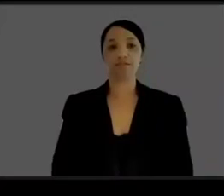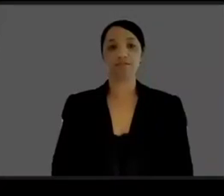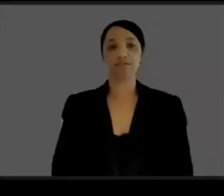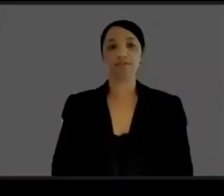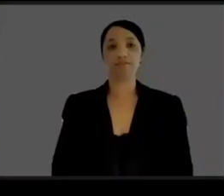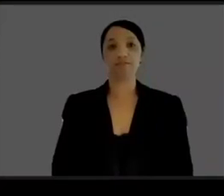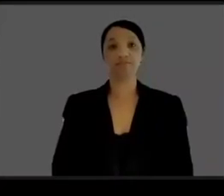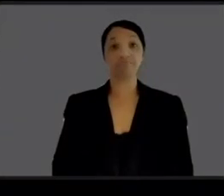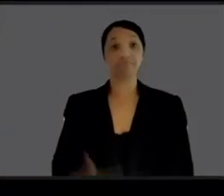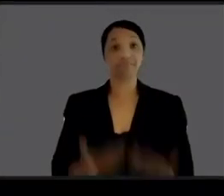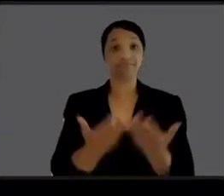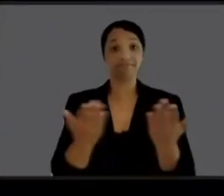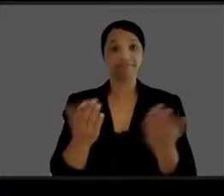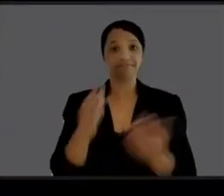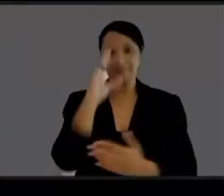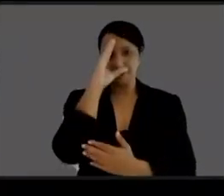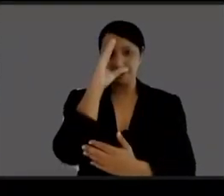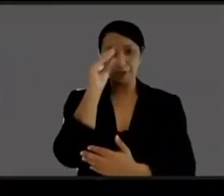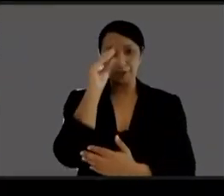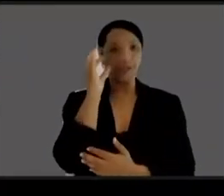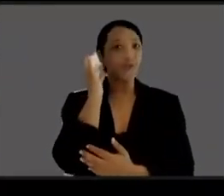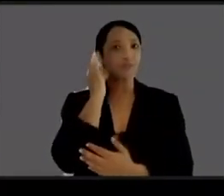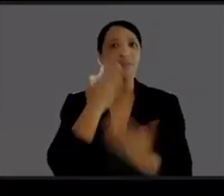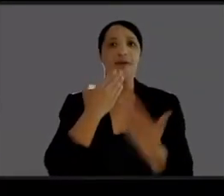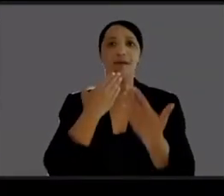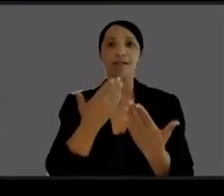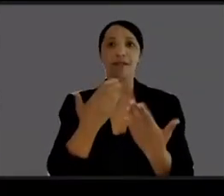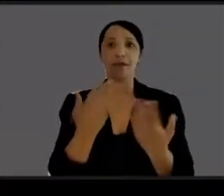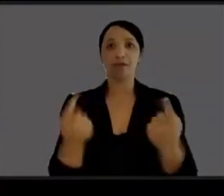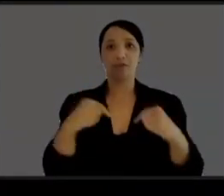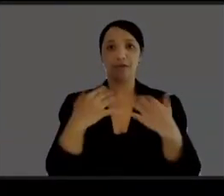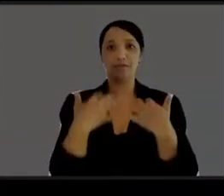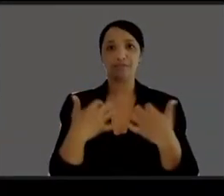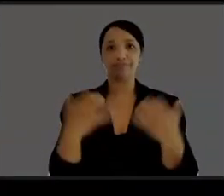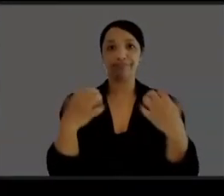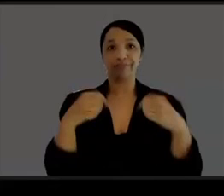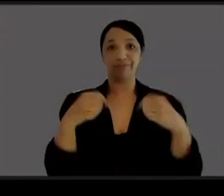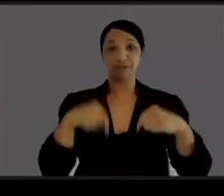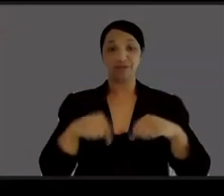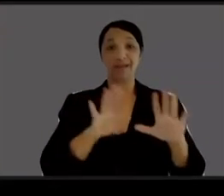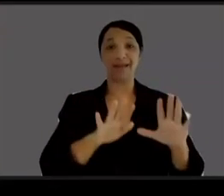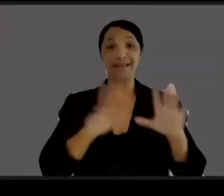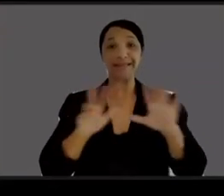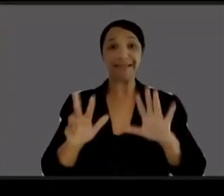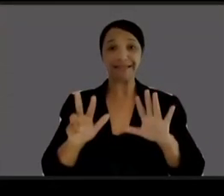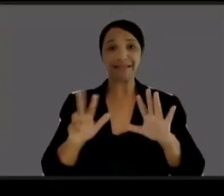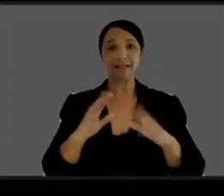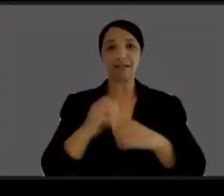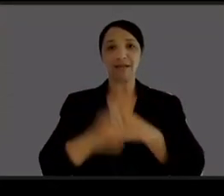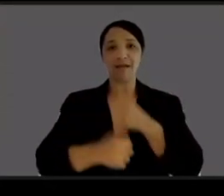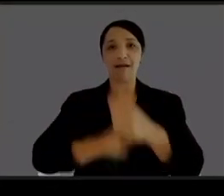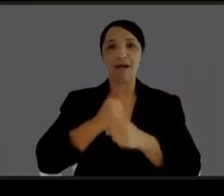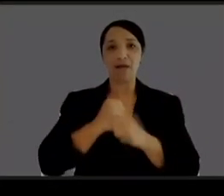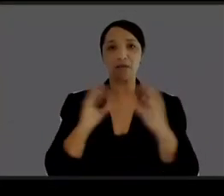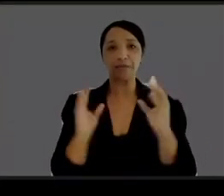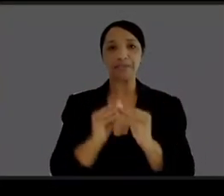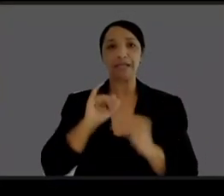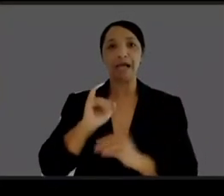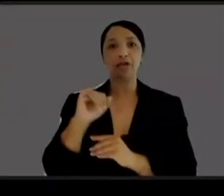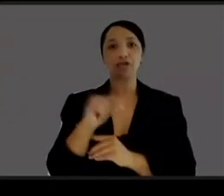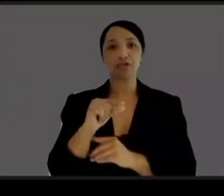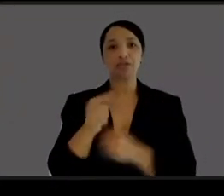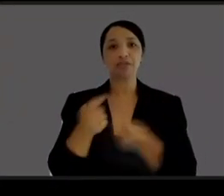ايتها السيدات ايها الساده اشكركم جزيل الشكر على التحاق بنا اليوم في هذا المؤتمر الثام عش السنوي